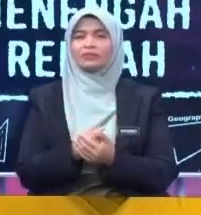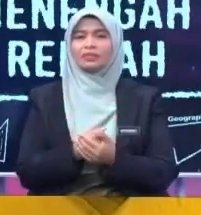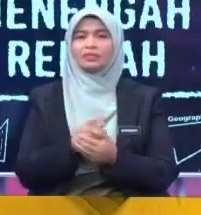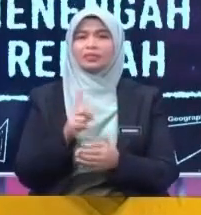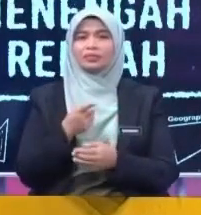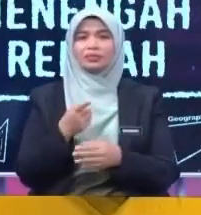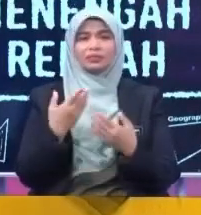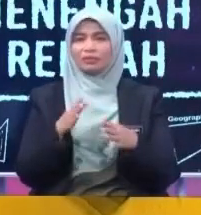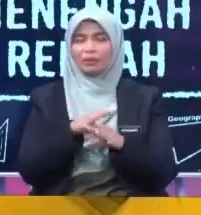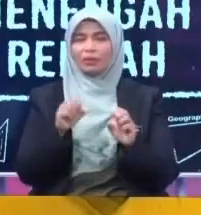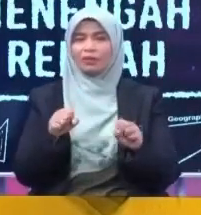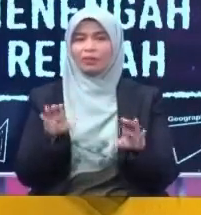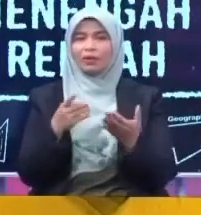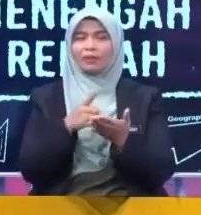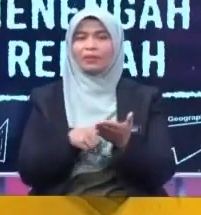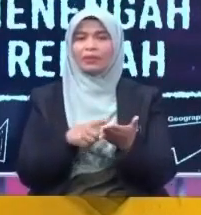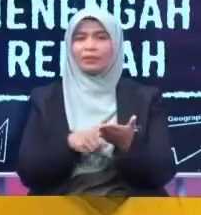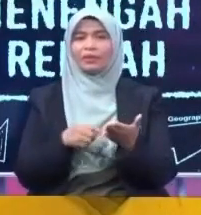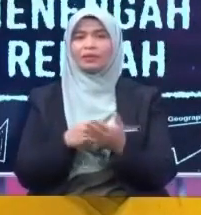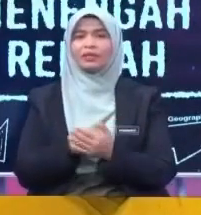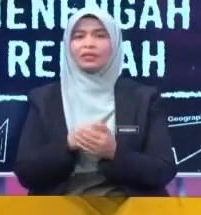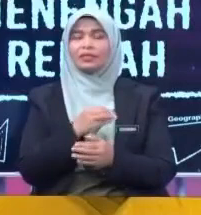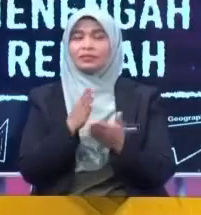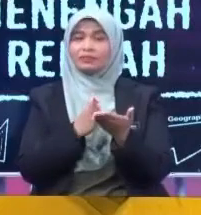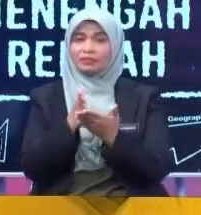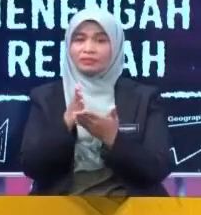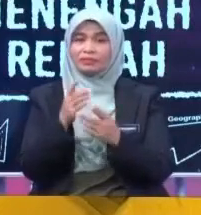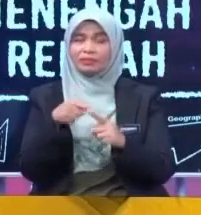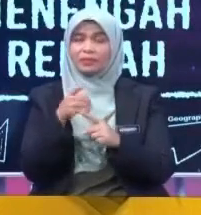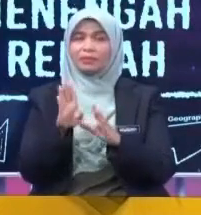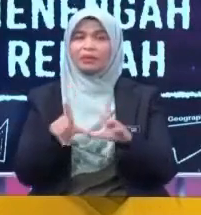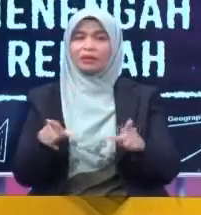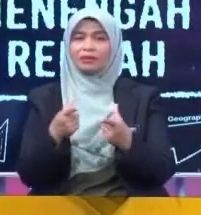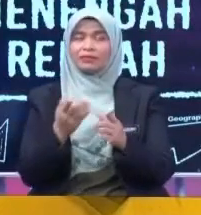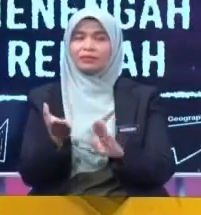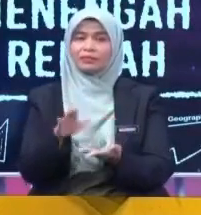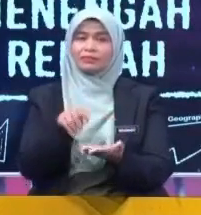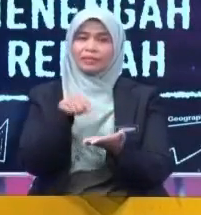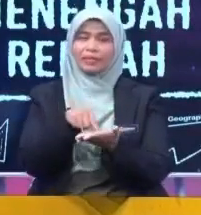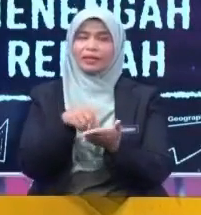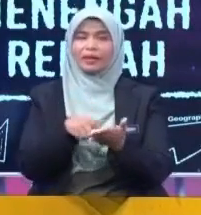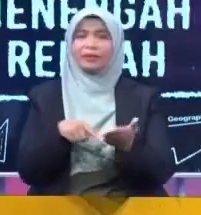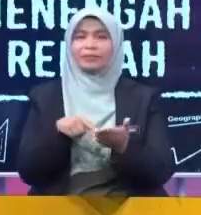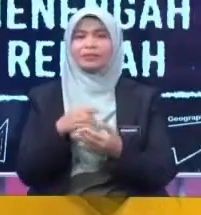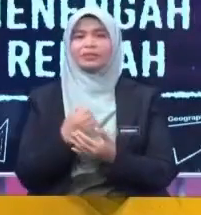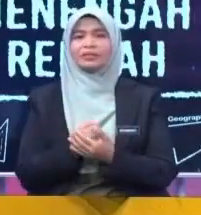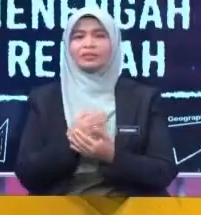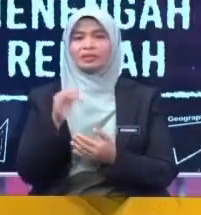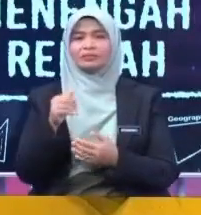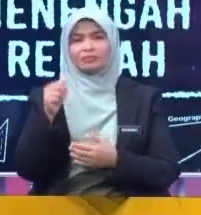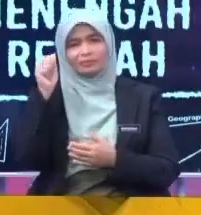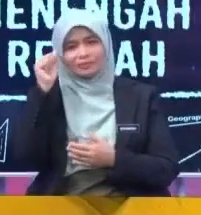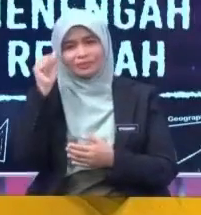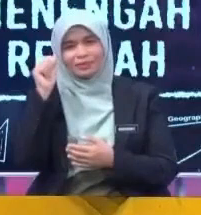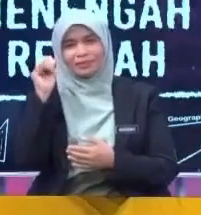kita dah tak mampu nak buat apa-apa lah. Okay, dan seterusnya, bila berlakunya kematian ini, apa pula macam yang Aiman tanya awal